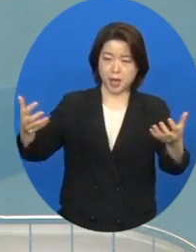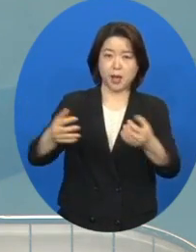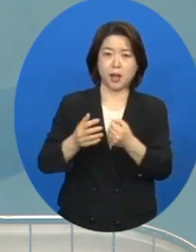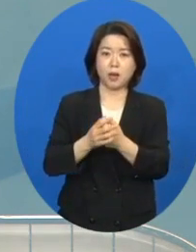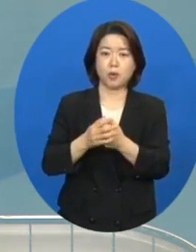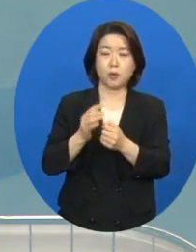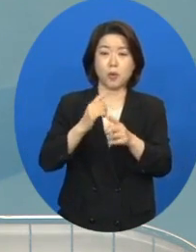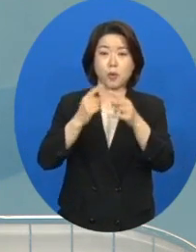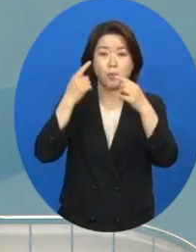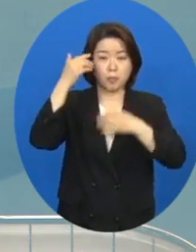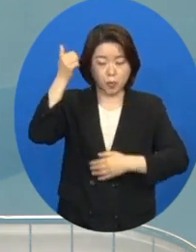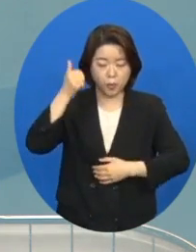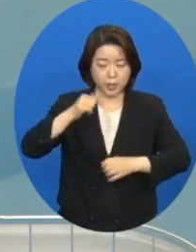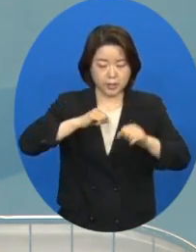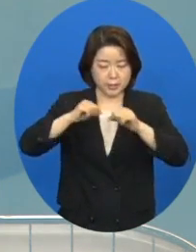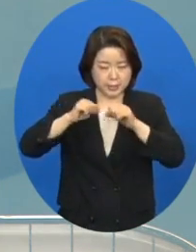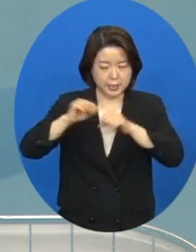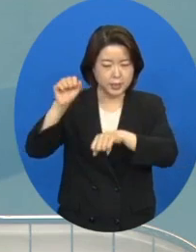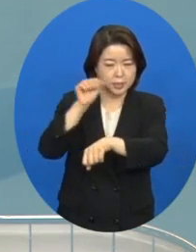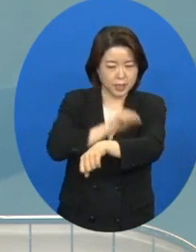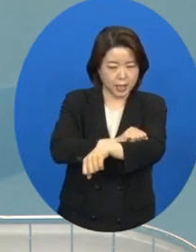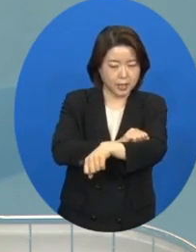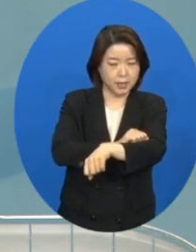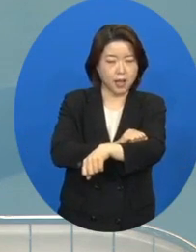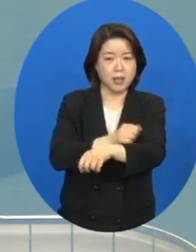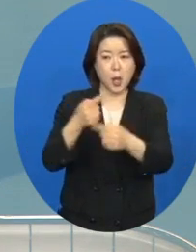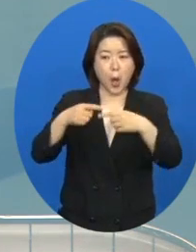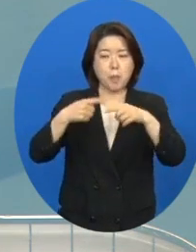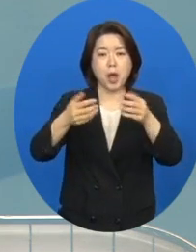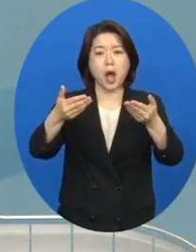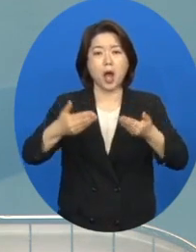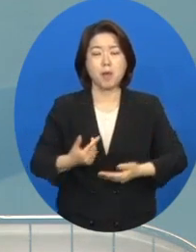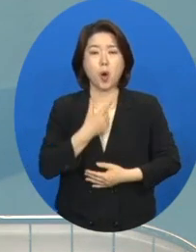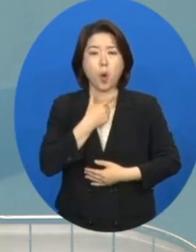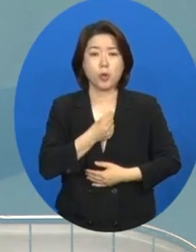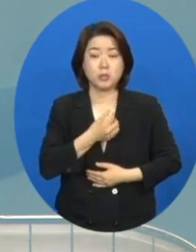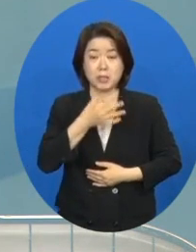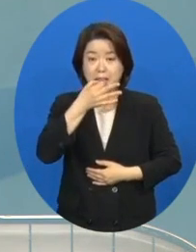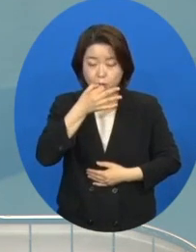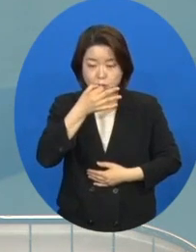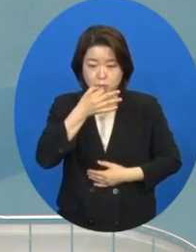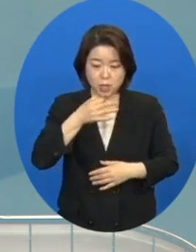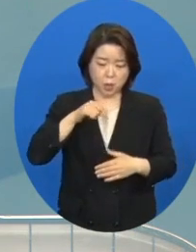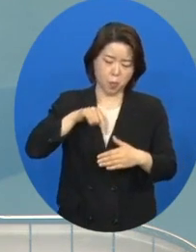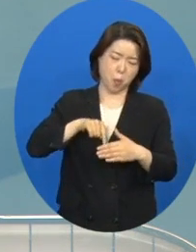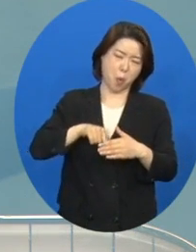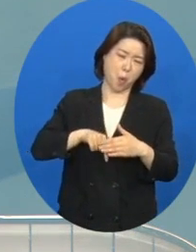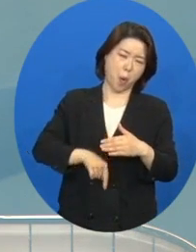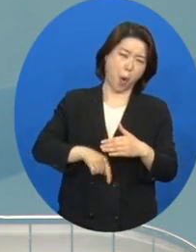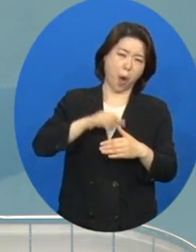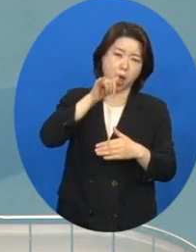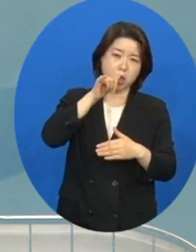목회가 정말 잘한다는 그런 말 듣고 싶은 욕심이 제